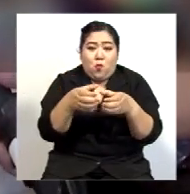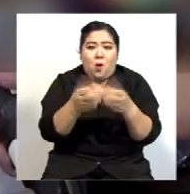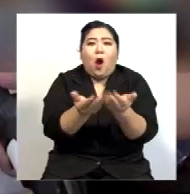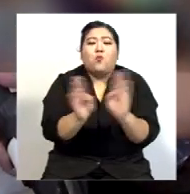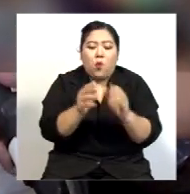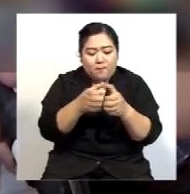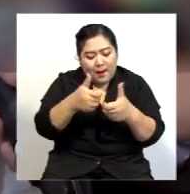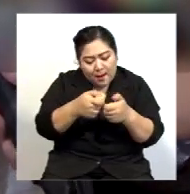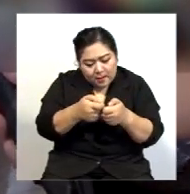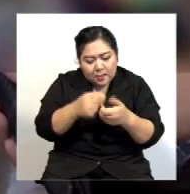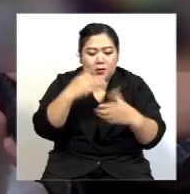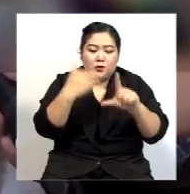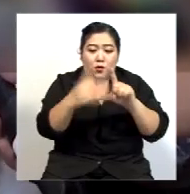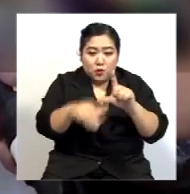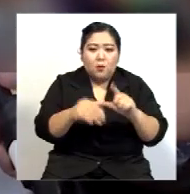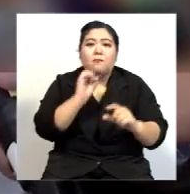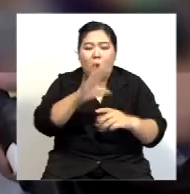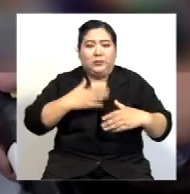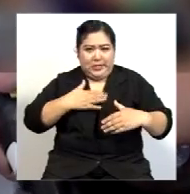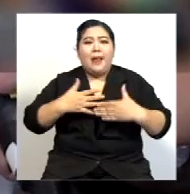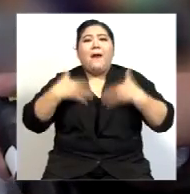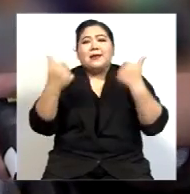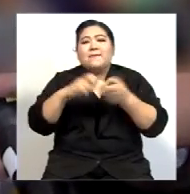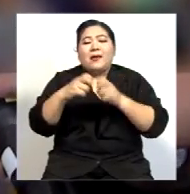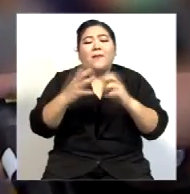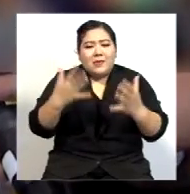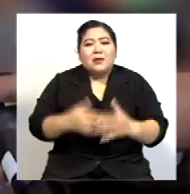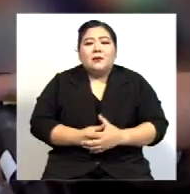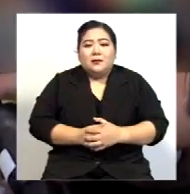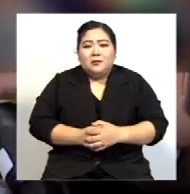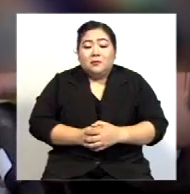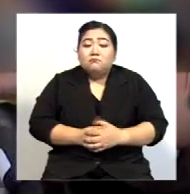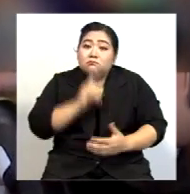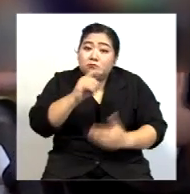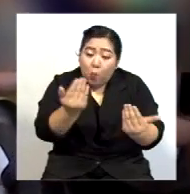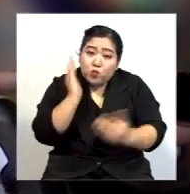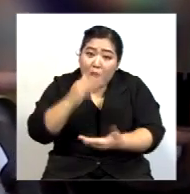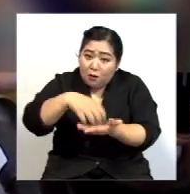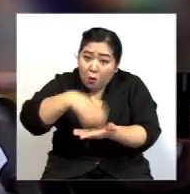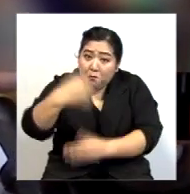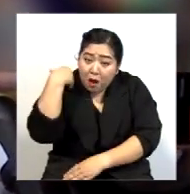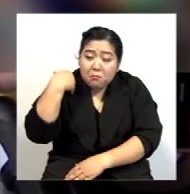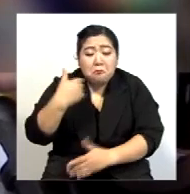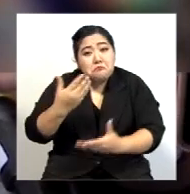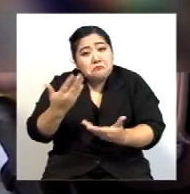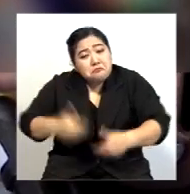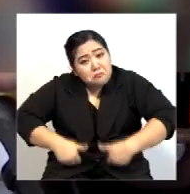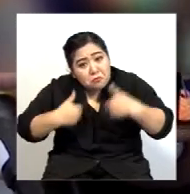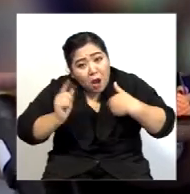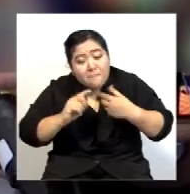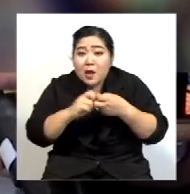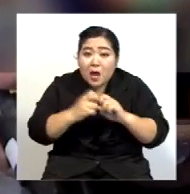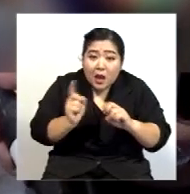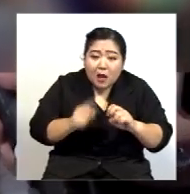ายดี น้องเราได้ลูกได้เล่าอะไรให้ฟังอยู่บ้างคะว่าการเป็นอยู่เป็นยังไงบ้างคะ เขาก็ไม่ได้คือเขาเป็นคนที่ว่